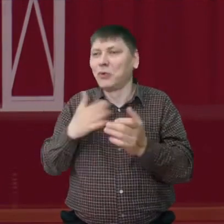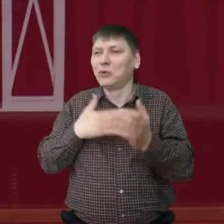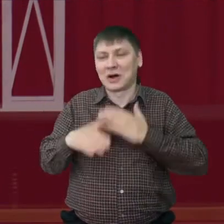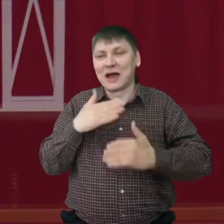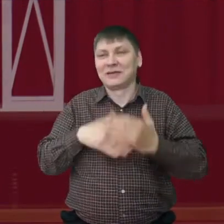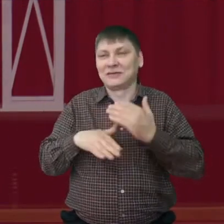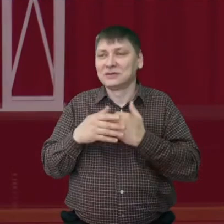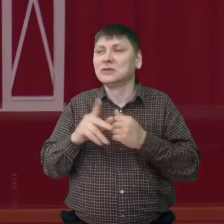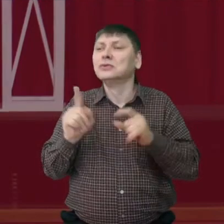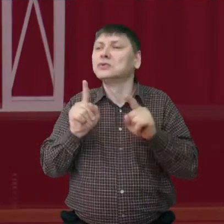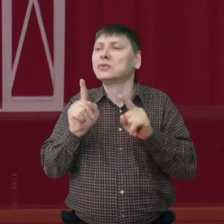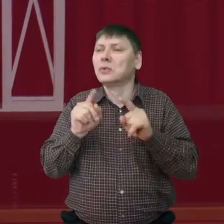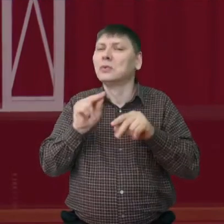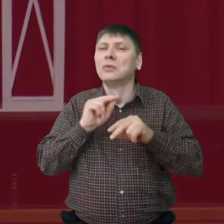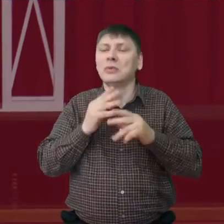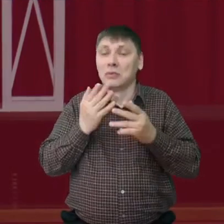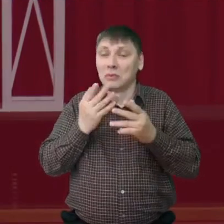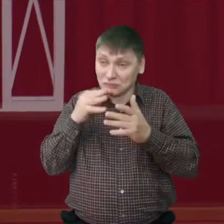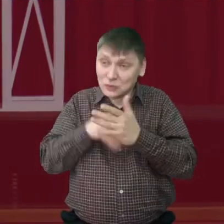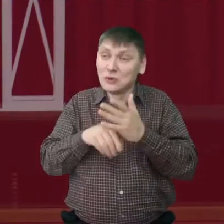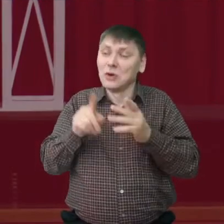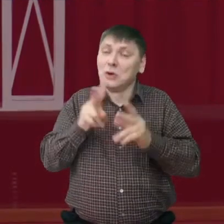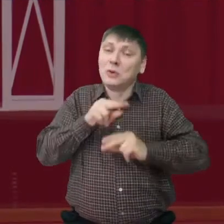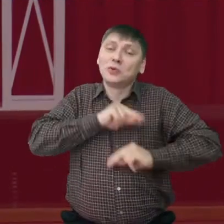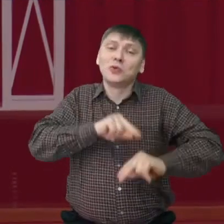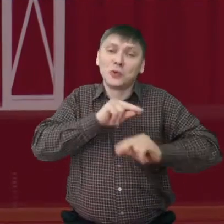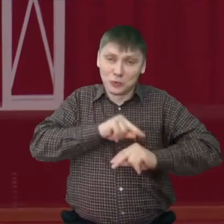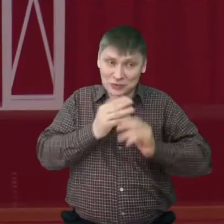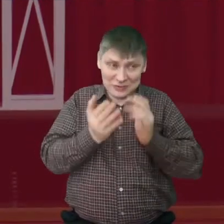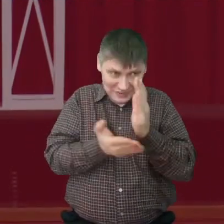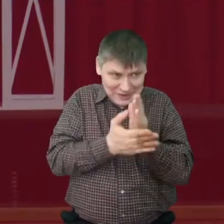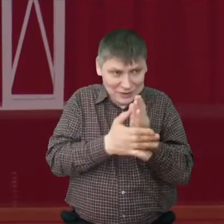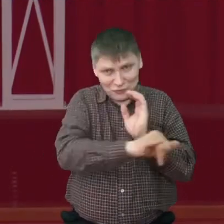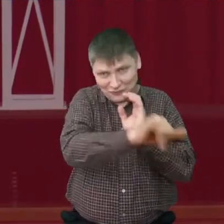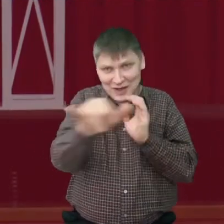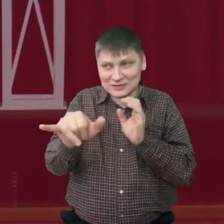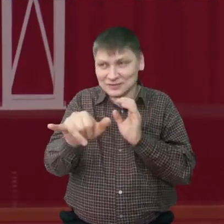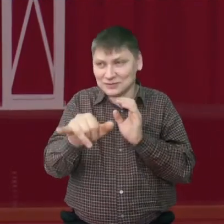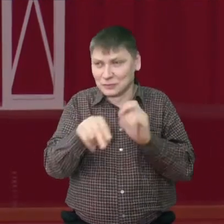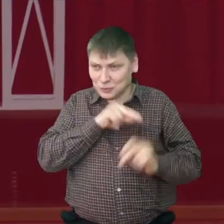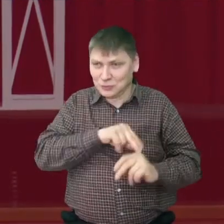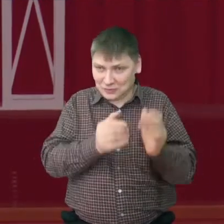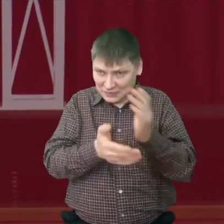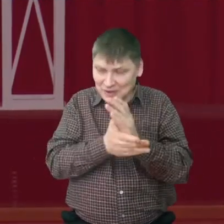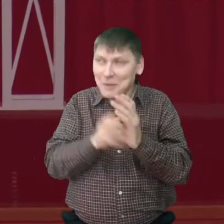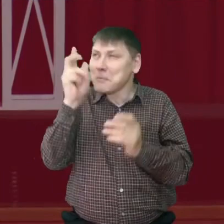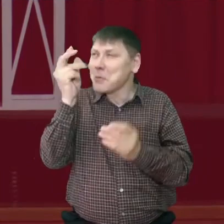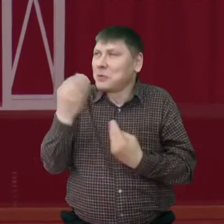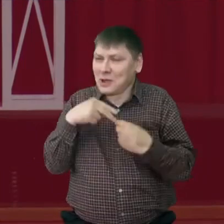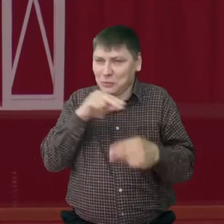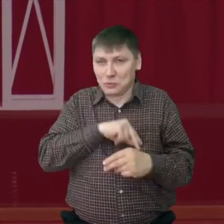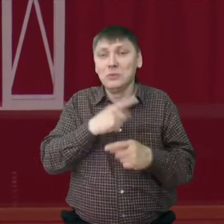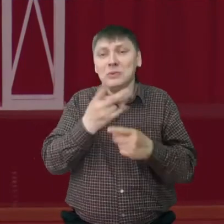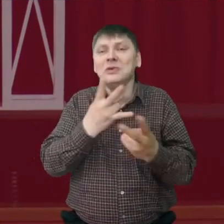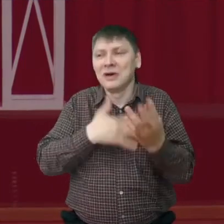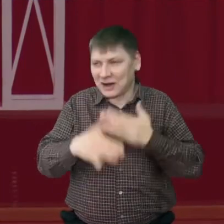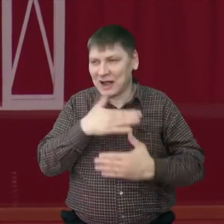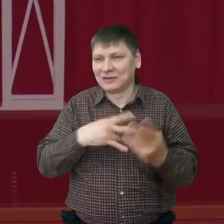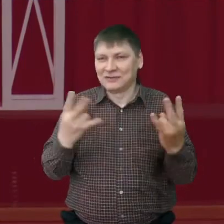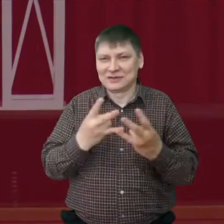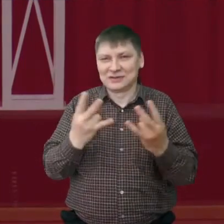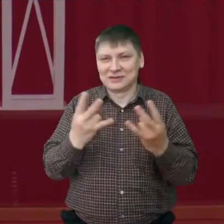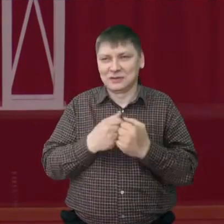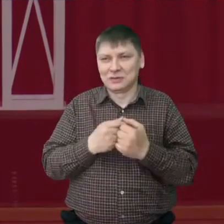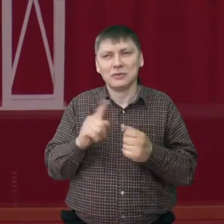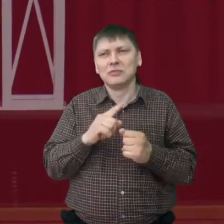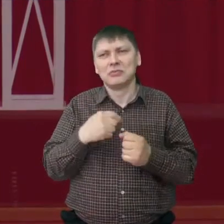Господа и совершать то дело, которое Он совершает. Проповедовать другим Евангелие. Вот почему очень важно, чтобы мы не